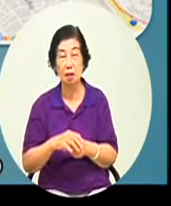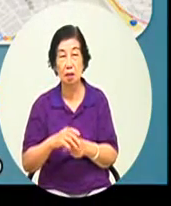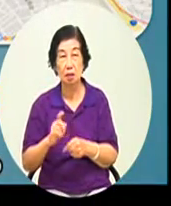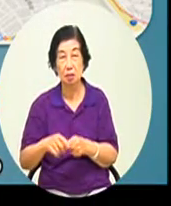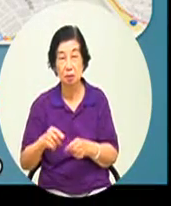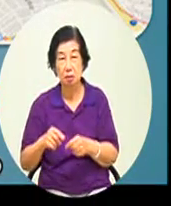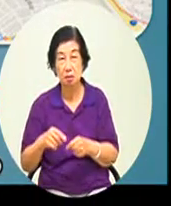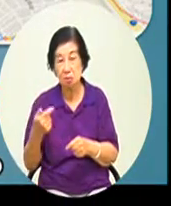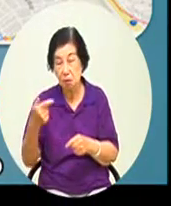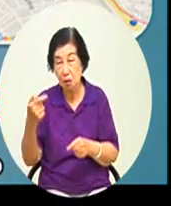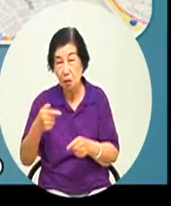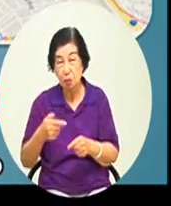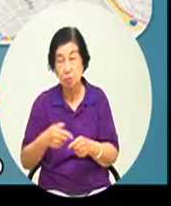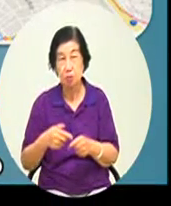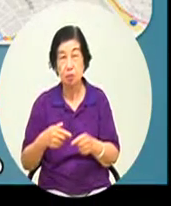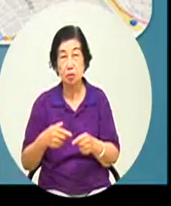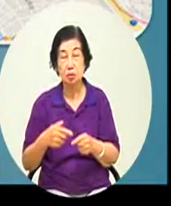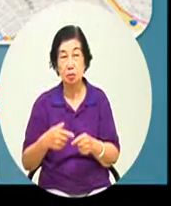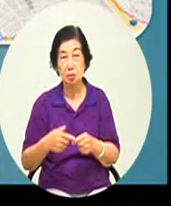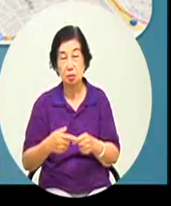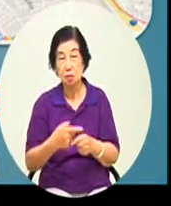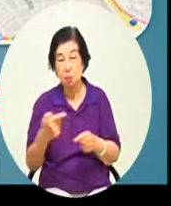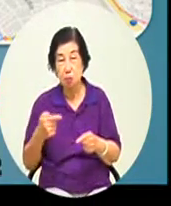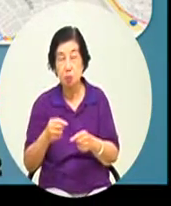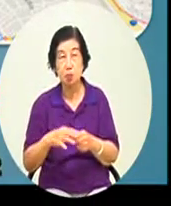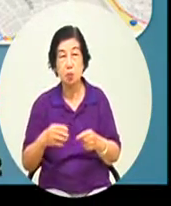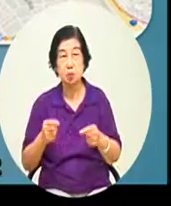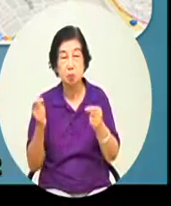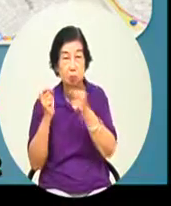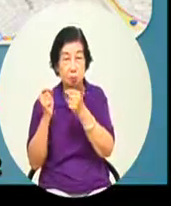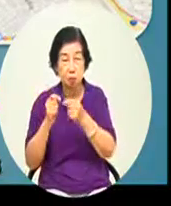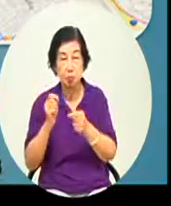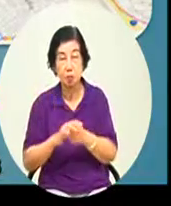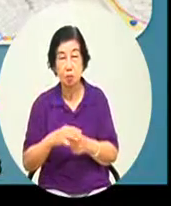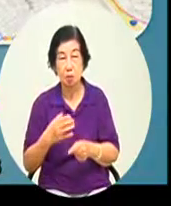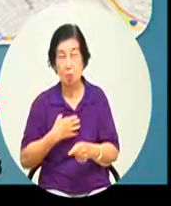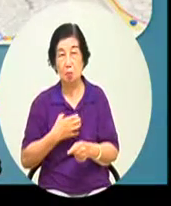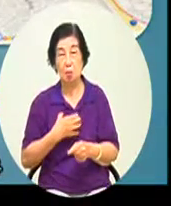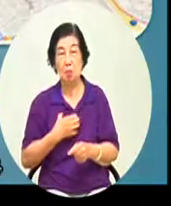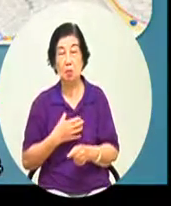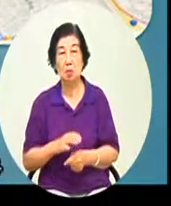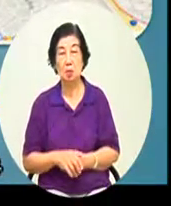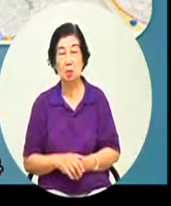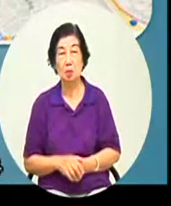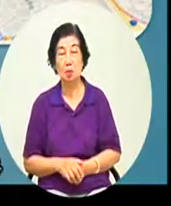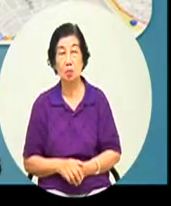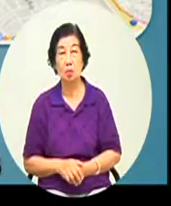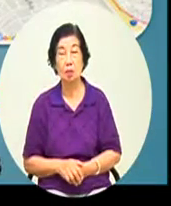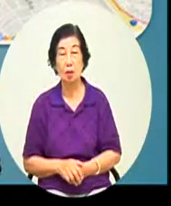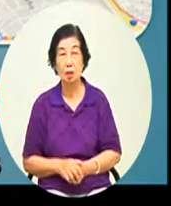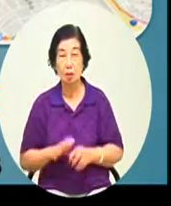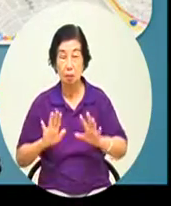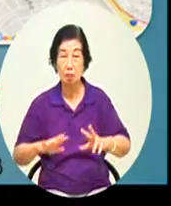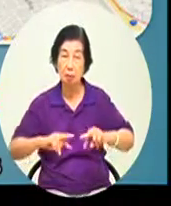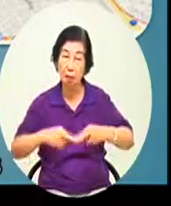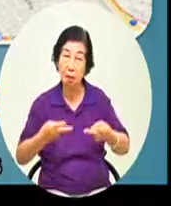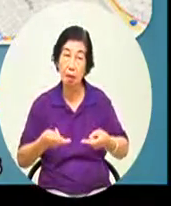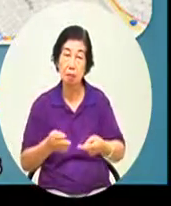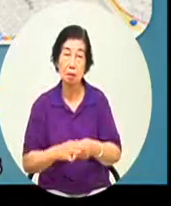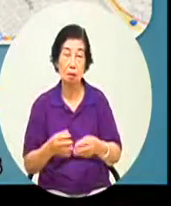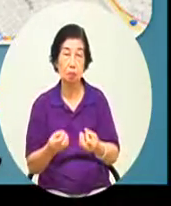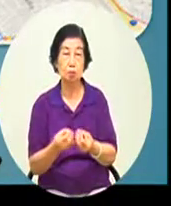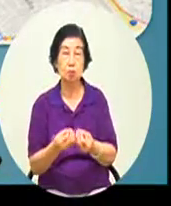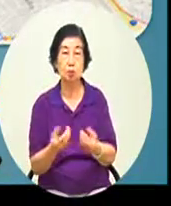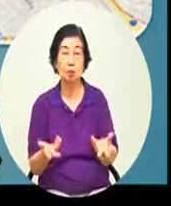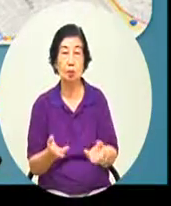哦？就是在这里的状况其实是真的很可怕。那怎么样来改善呢？其实这边附近